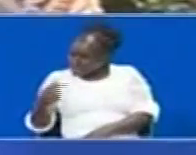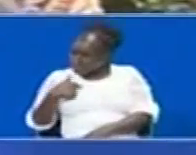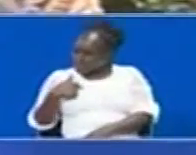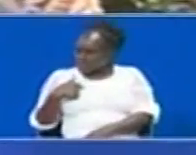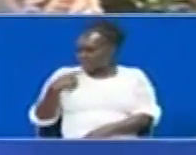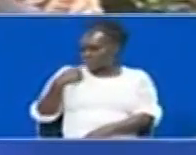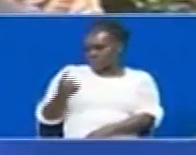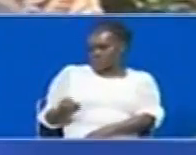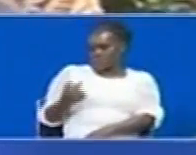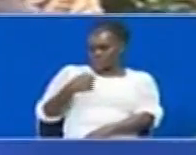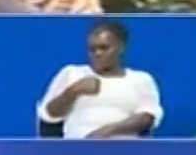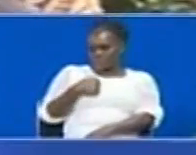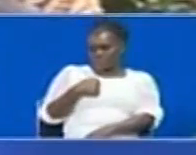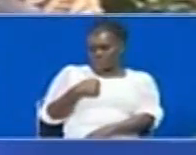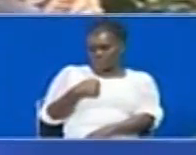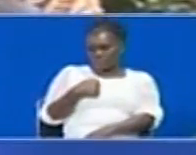Akaja katueleza.